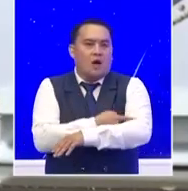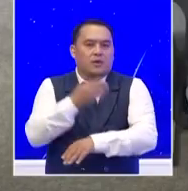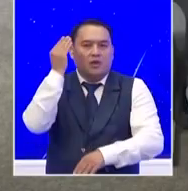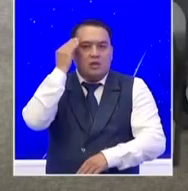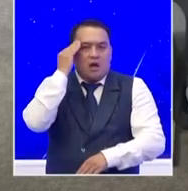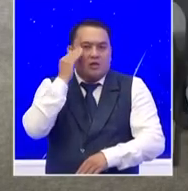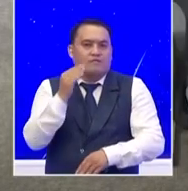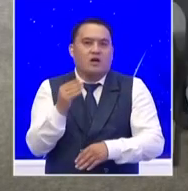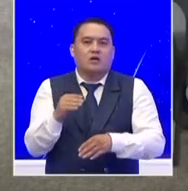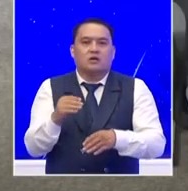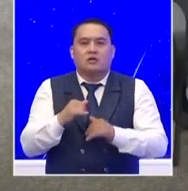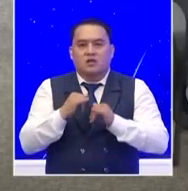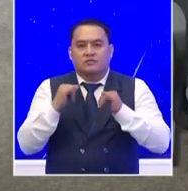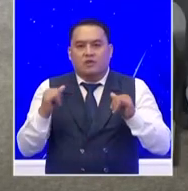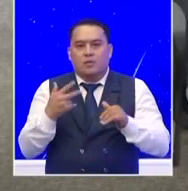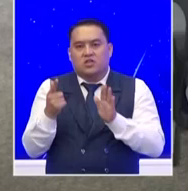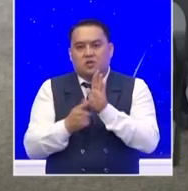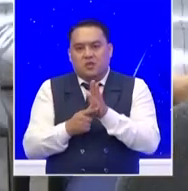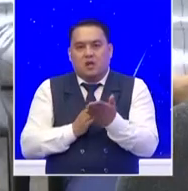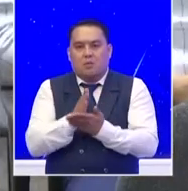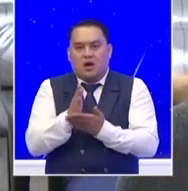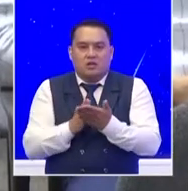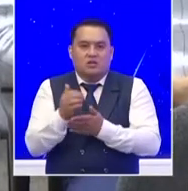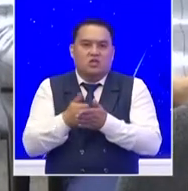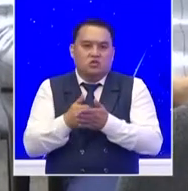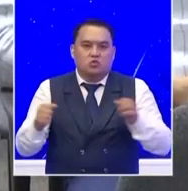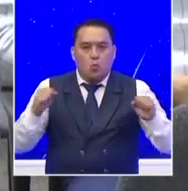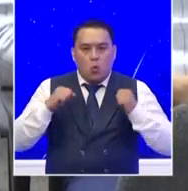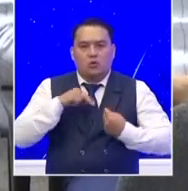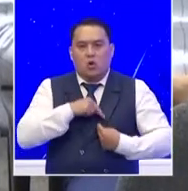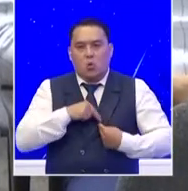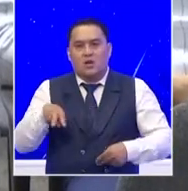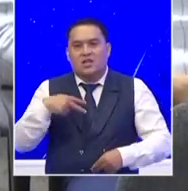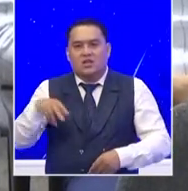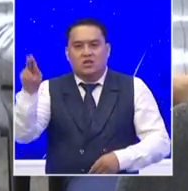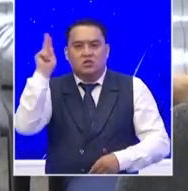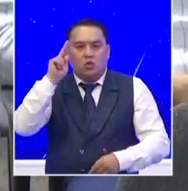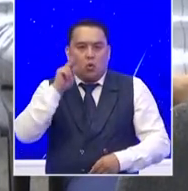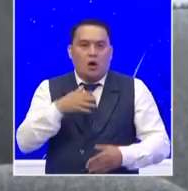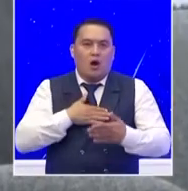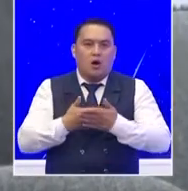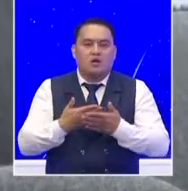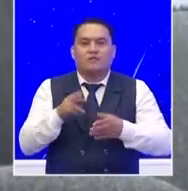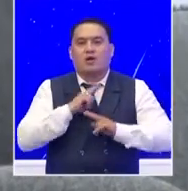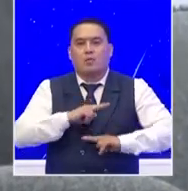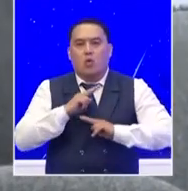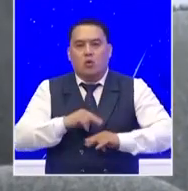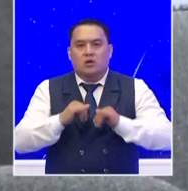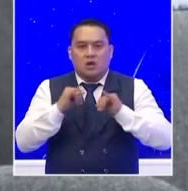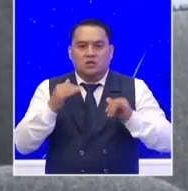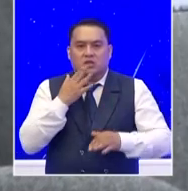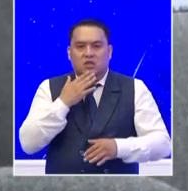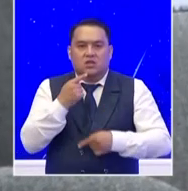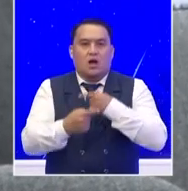талантливых, которые будут развиваться по 7 направлениям – достижениям в спорте и в труде, в литературном чтении, волонтерской работе, развитии